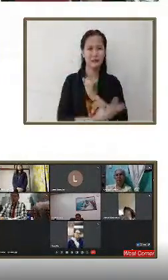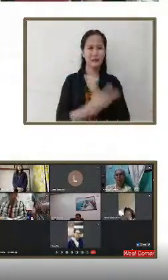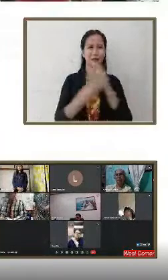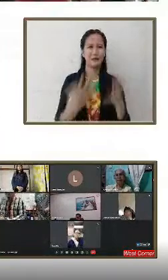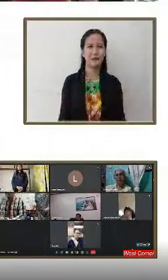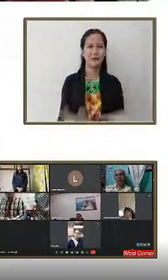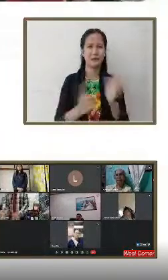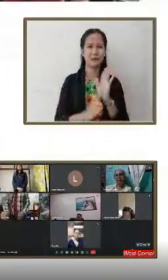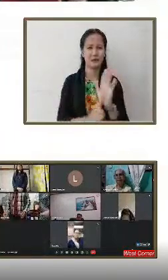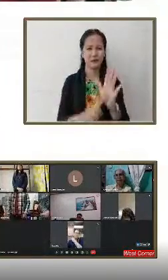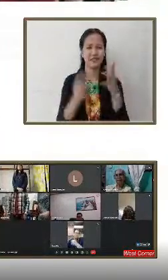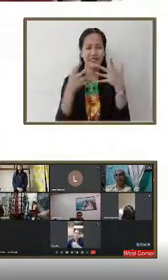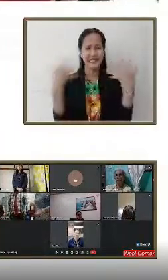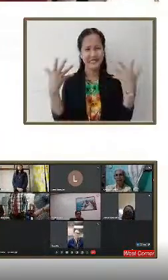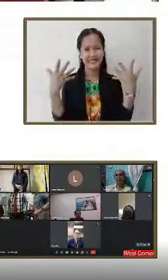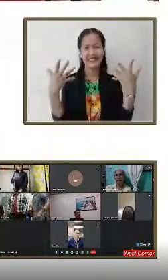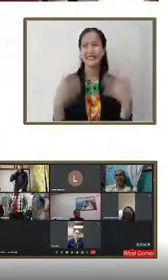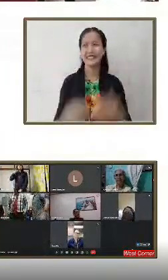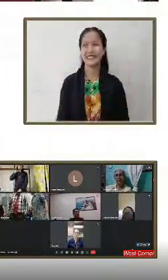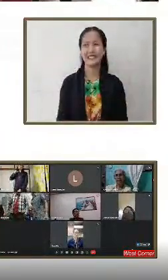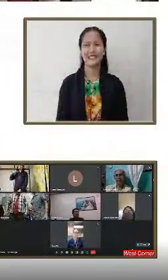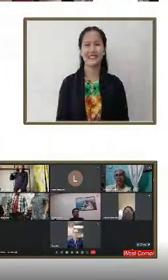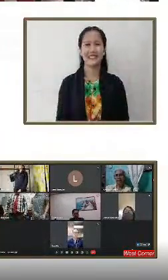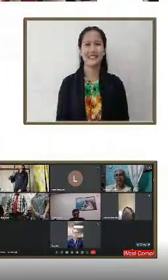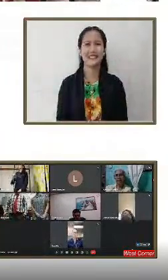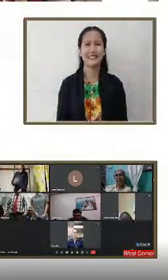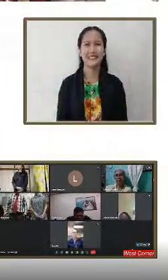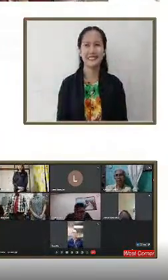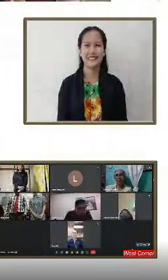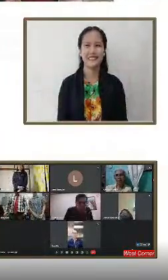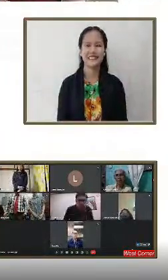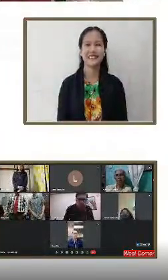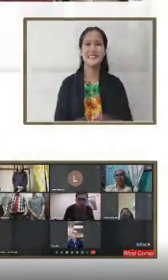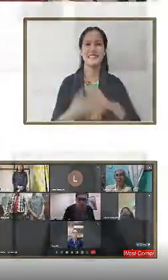Alright? Let's do it.